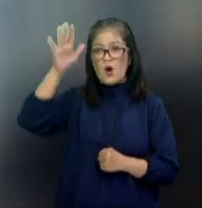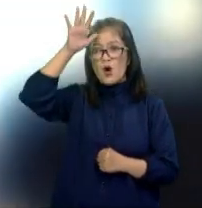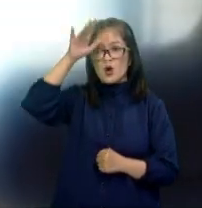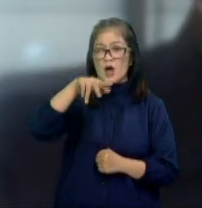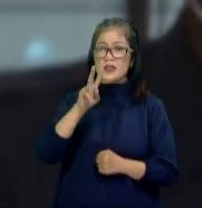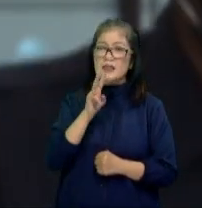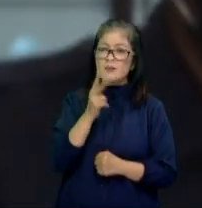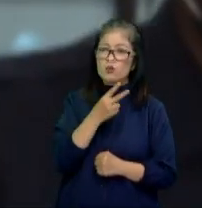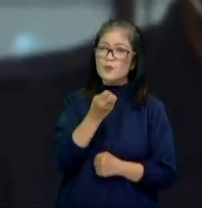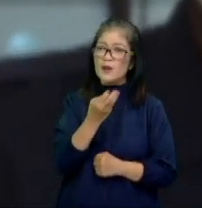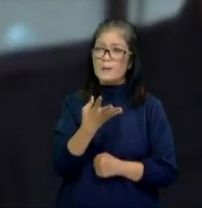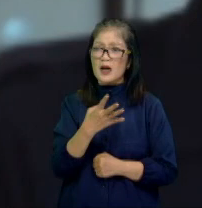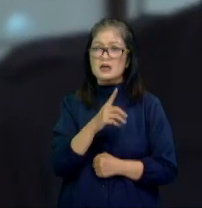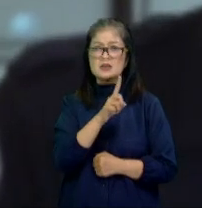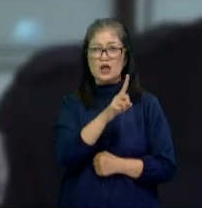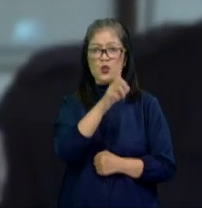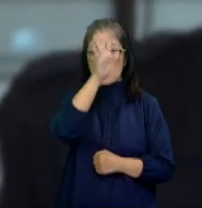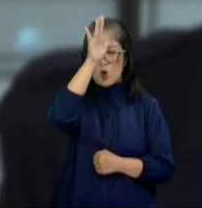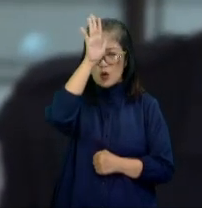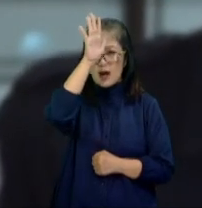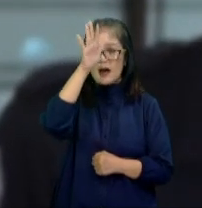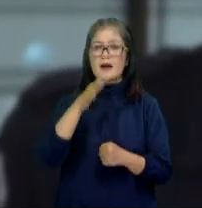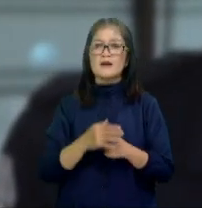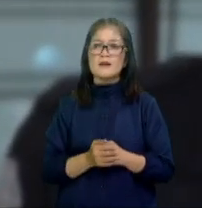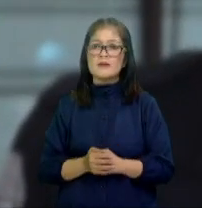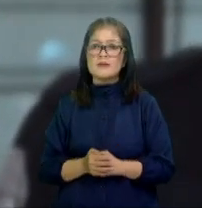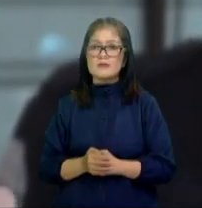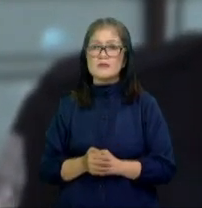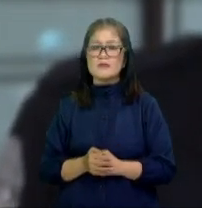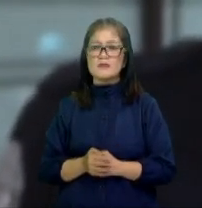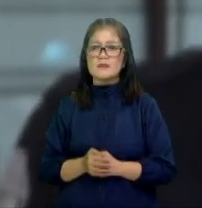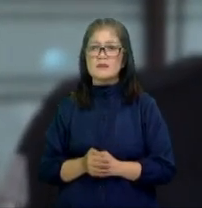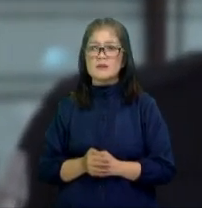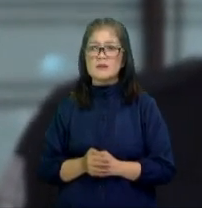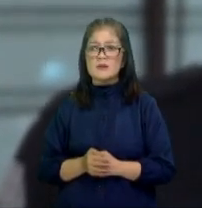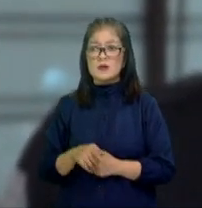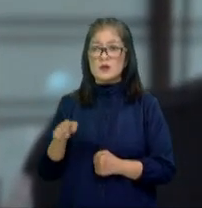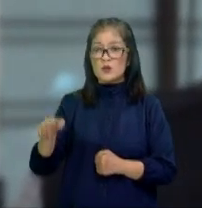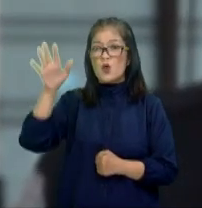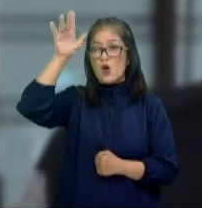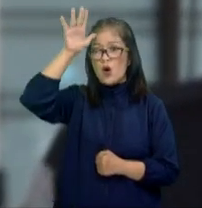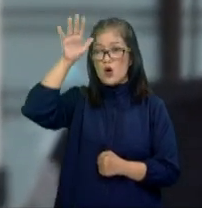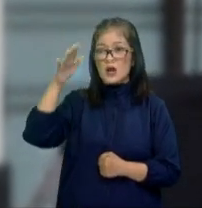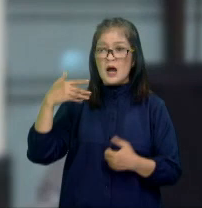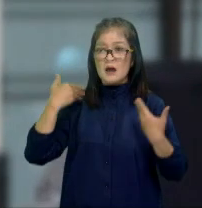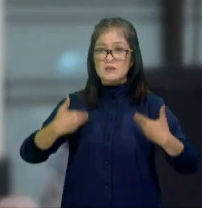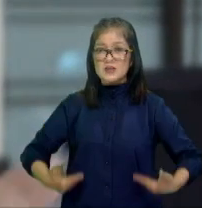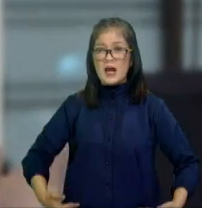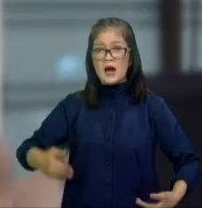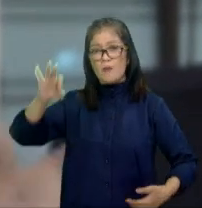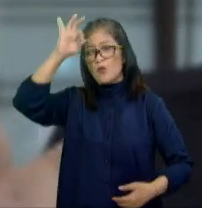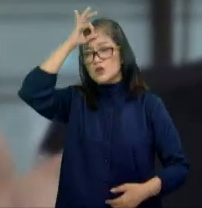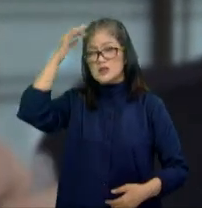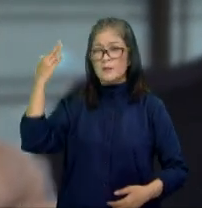Satu. Sengaja pada pertemuan tersebut menggunakan seragam polisi, seragam Polri berpangkat Aibtu